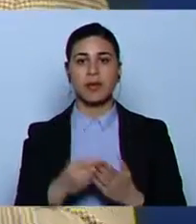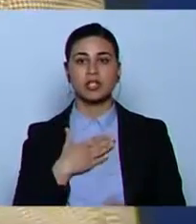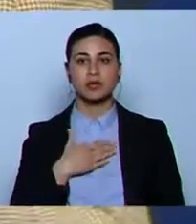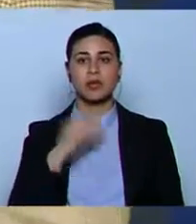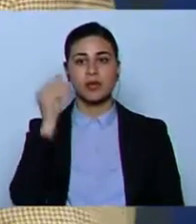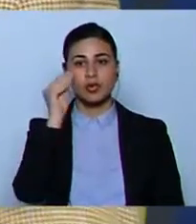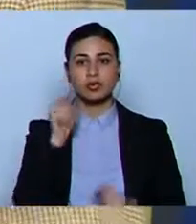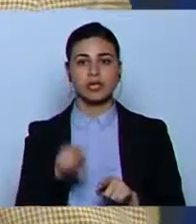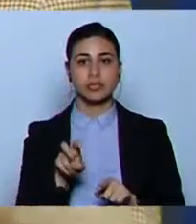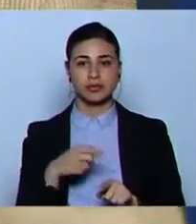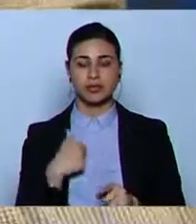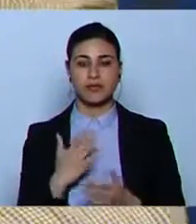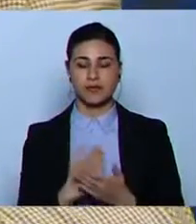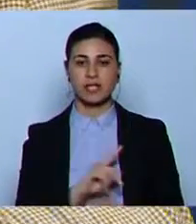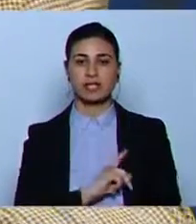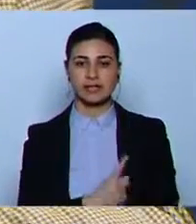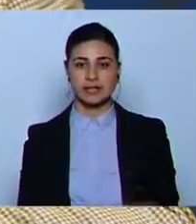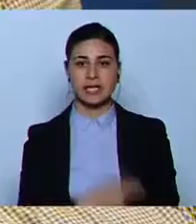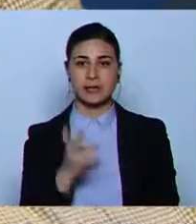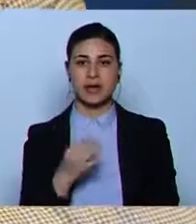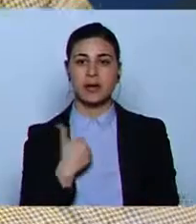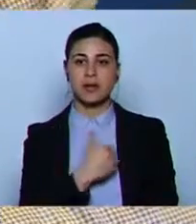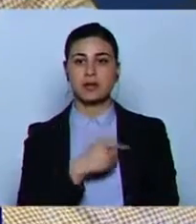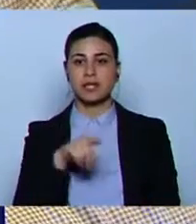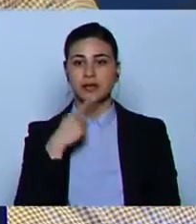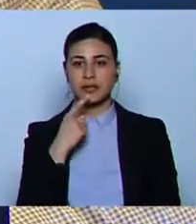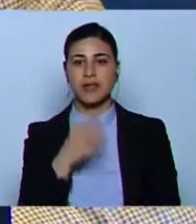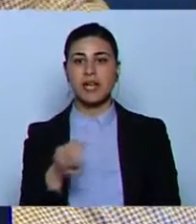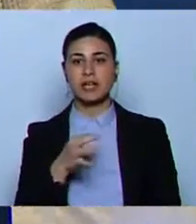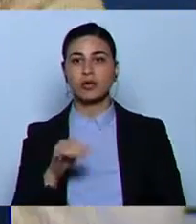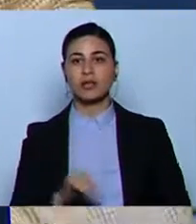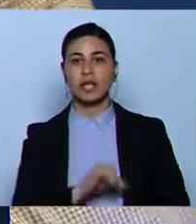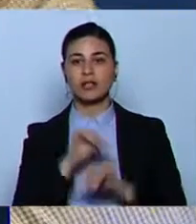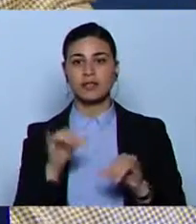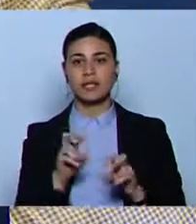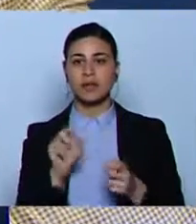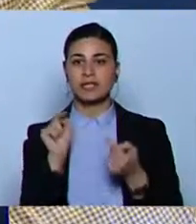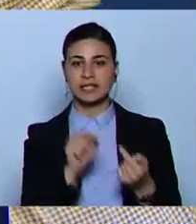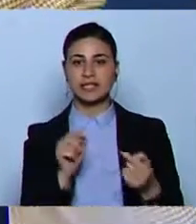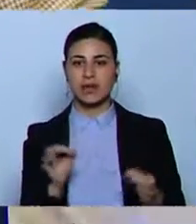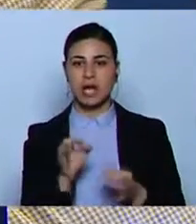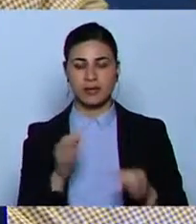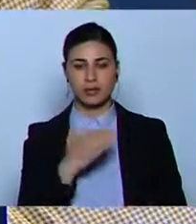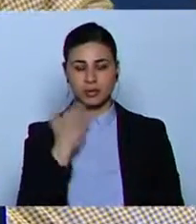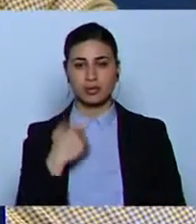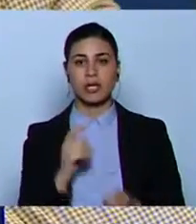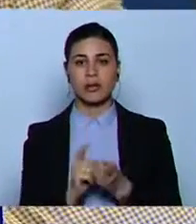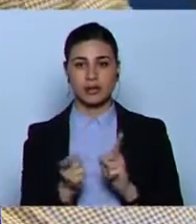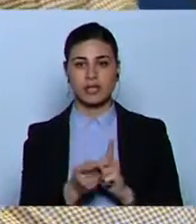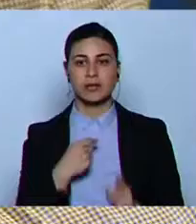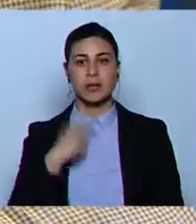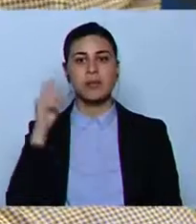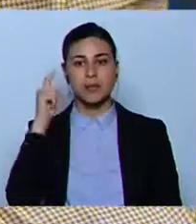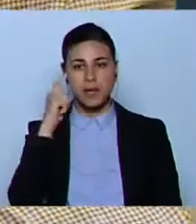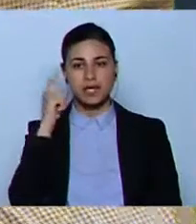და ეს ამ პოზიციაში ვარ მყარი, თუმცა მინდა აქვე თქვა, რეგიონული განვითარების სამინისტროსთან საწინააღმდეგო არაფერი არ ამბობს. პირიქით, მე მესმის მათი,